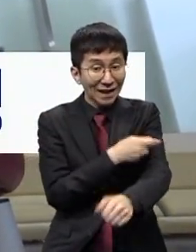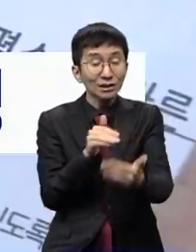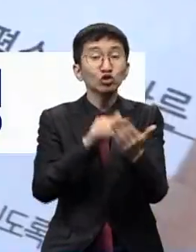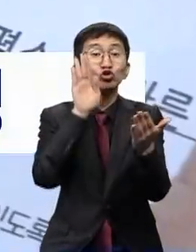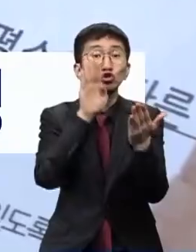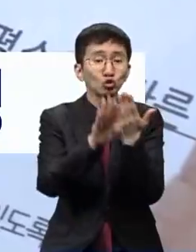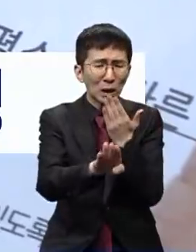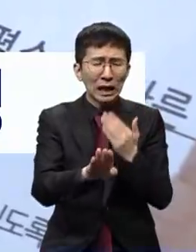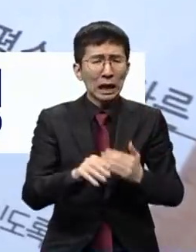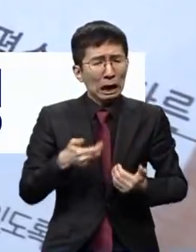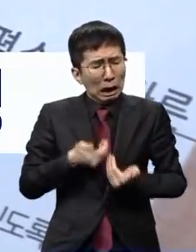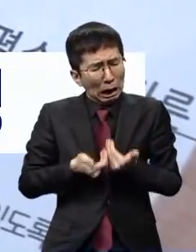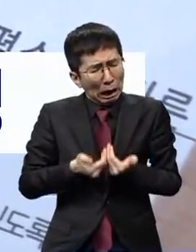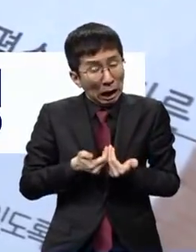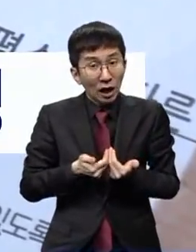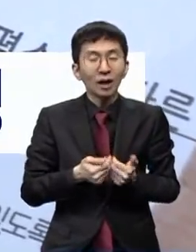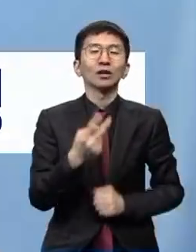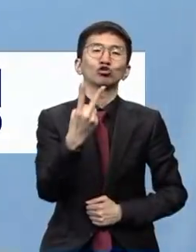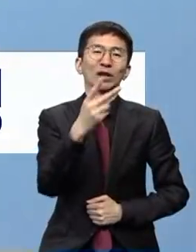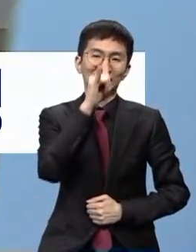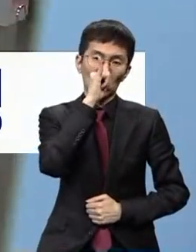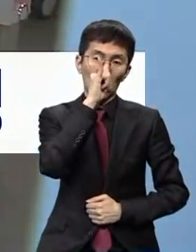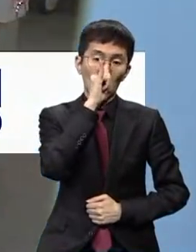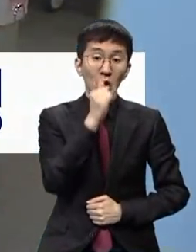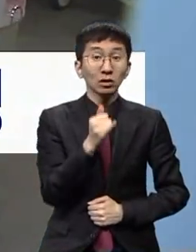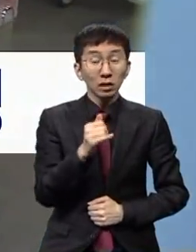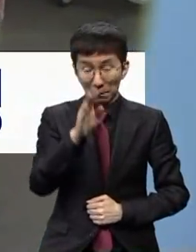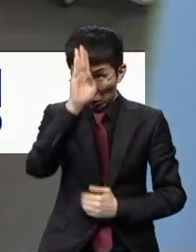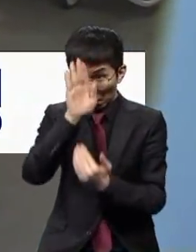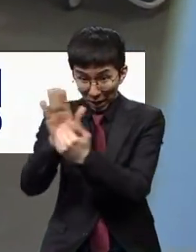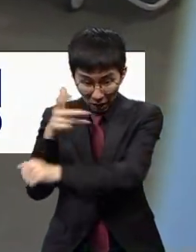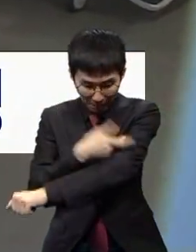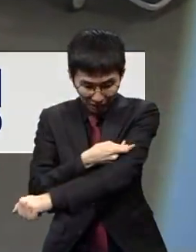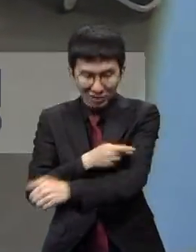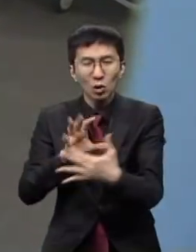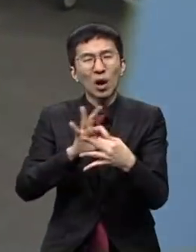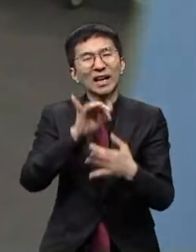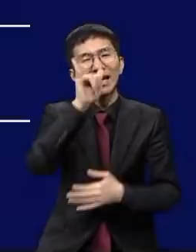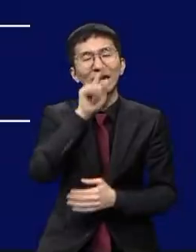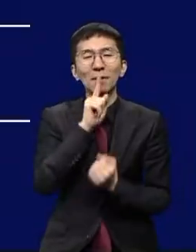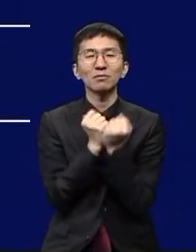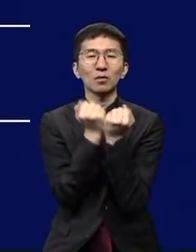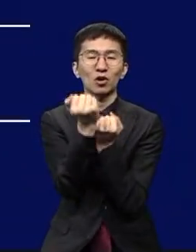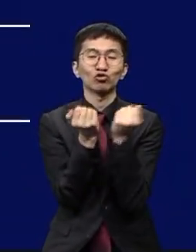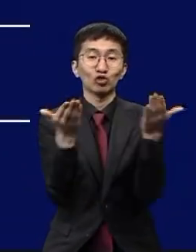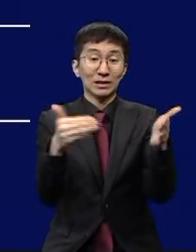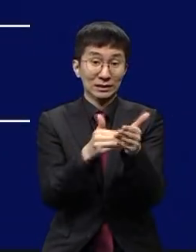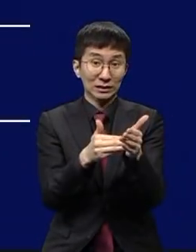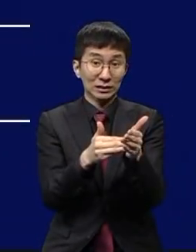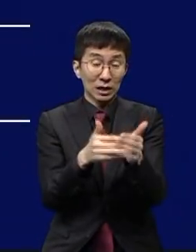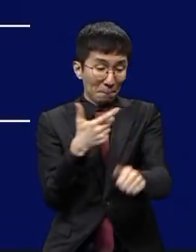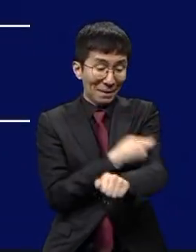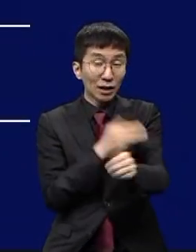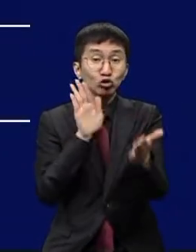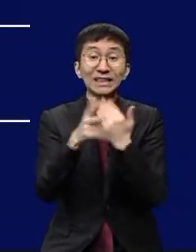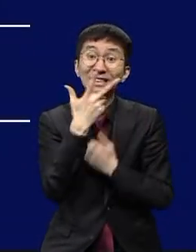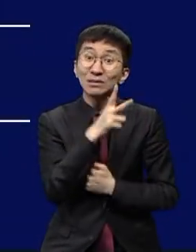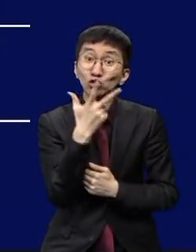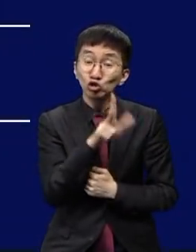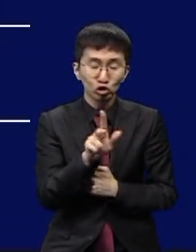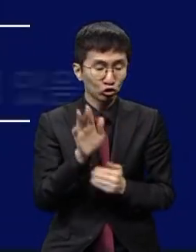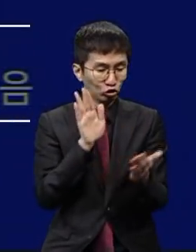나타난 중증 이상 반응 두 건은 백신과의 인과성을 인정했습니다. 접종 7분 뒤 급성 알레르기